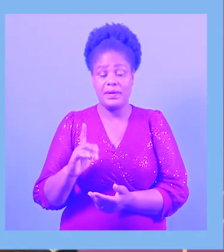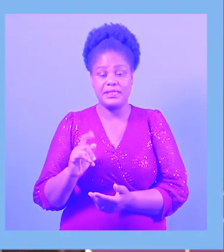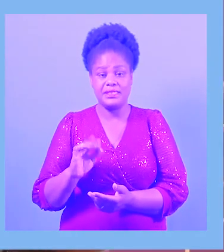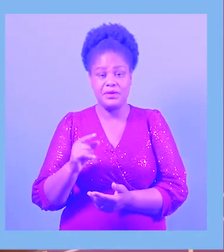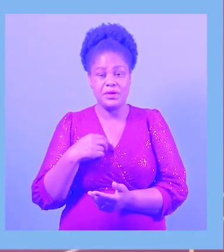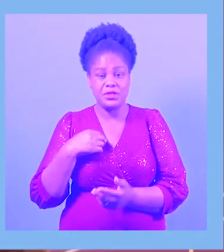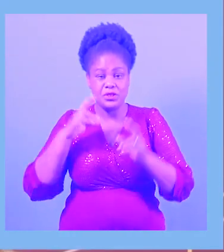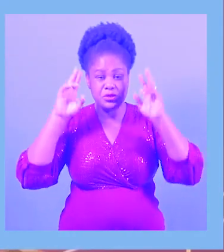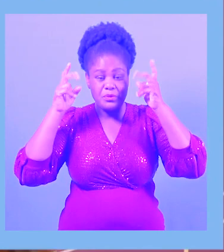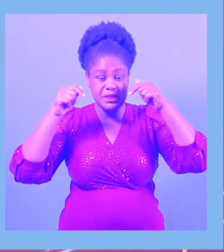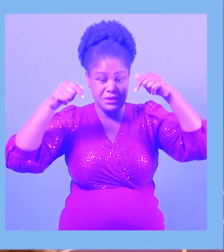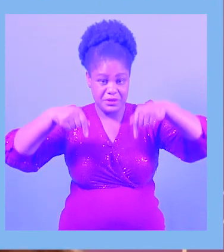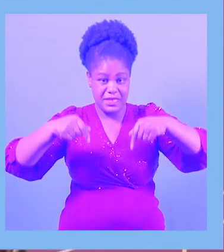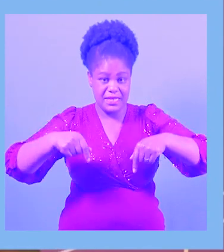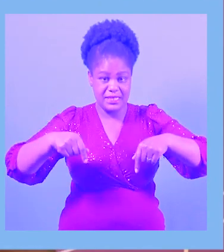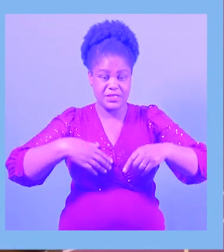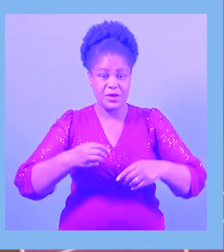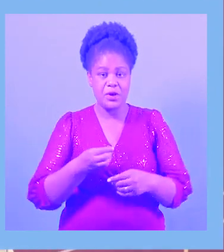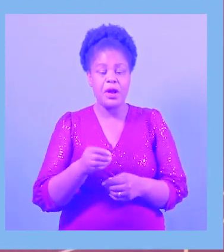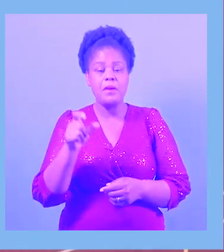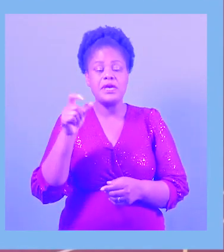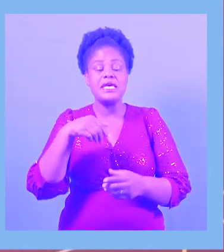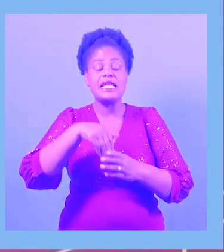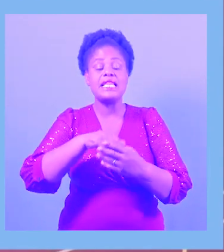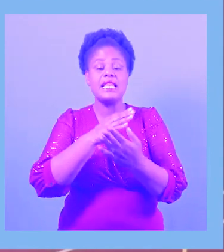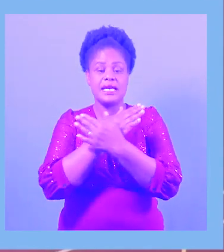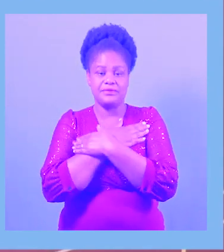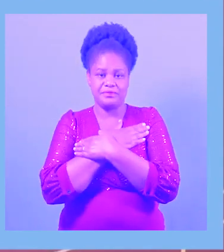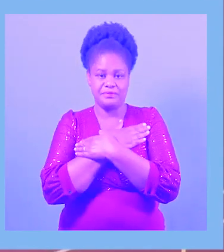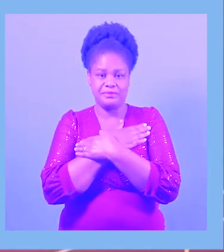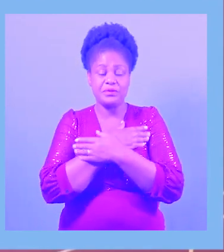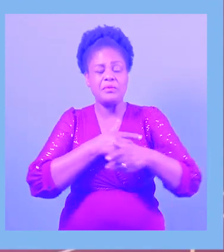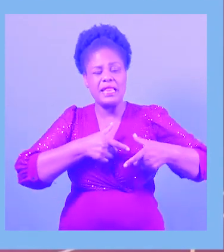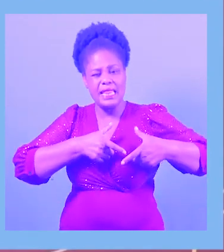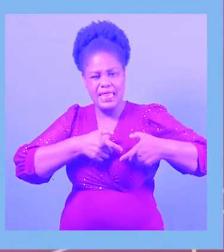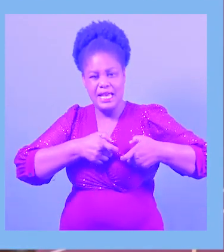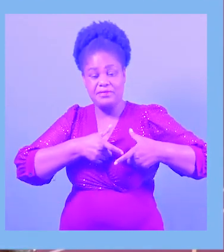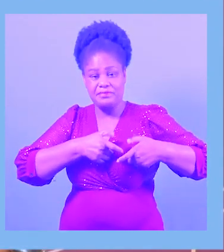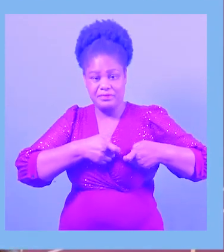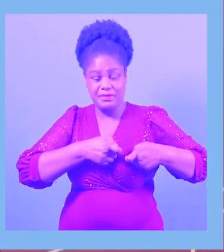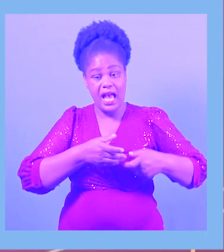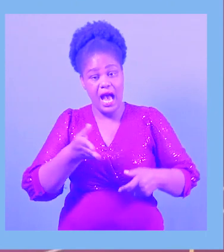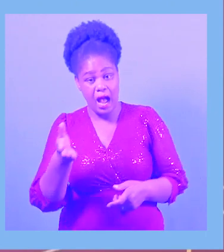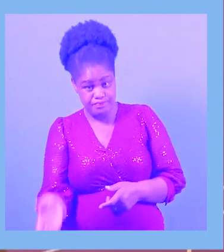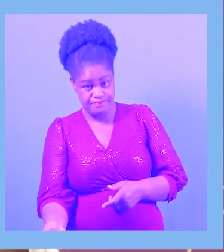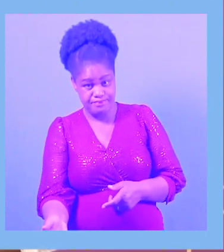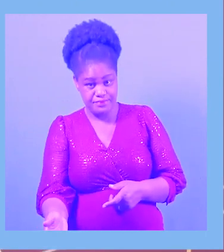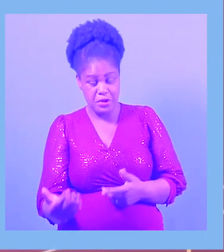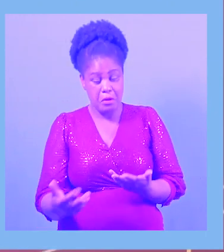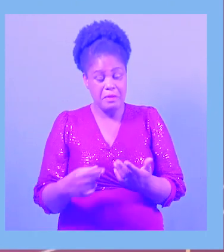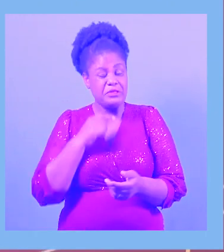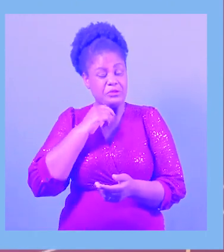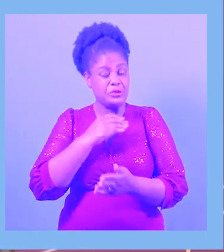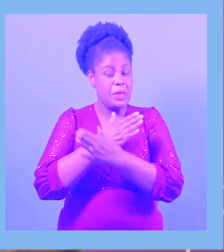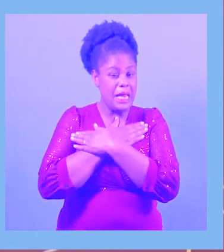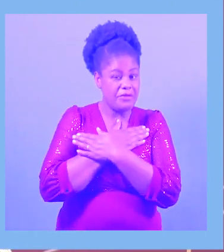pandakaona musoro wechirongwa chatikutaura zvakanzi murudo. Saka kana pane rudo, handizivi kuti kana ruri rudo